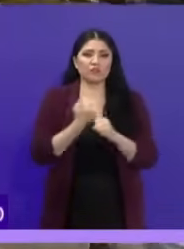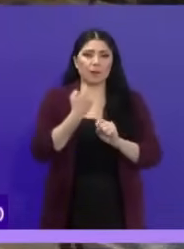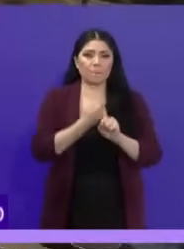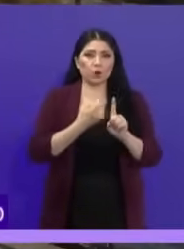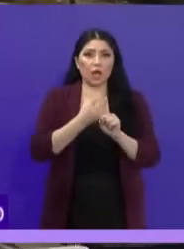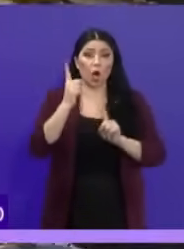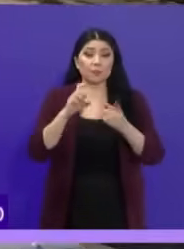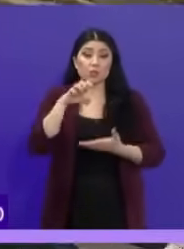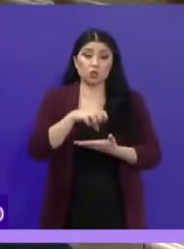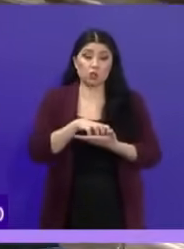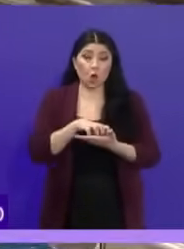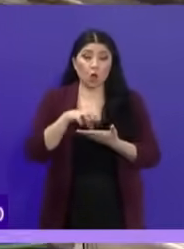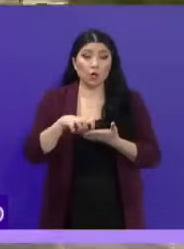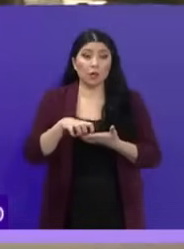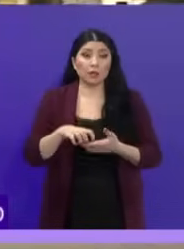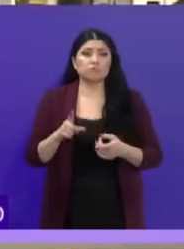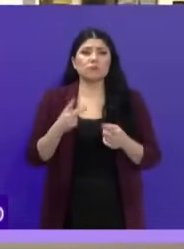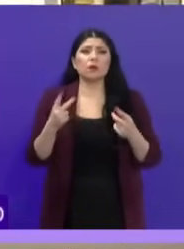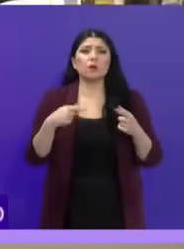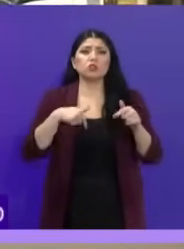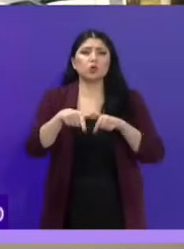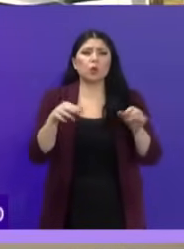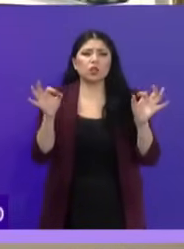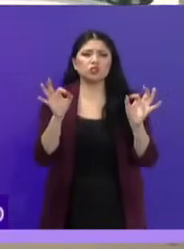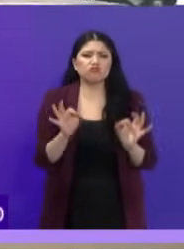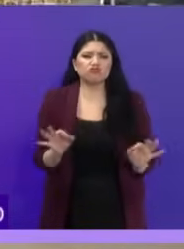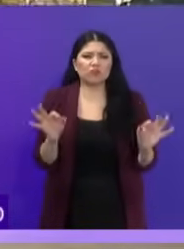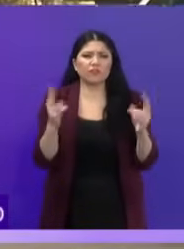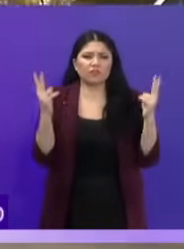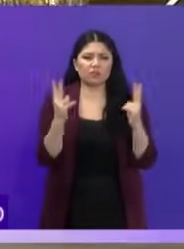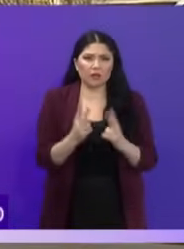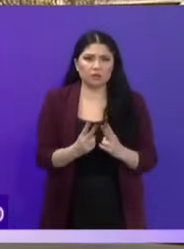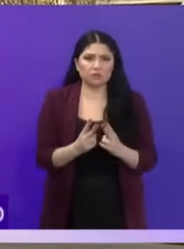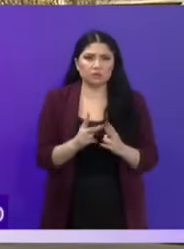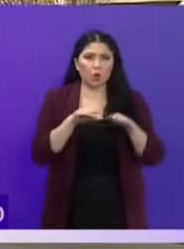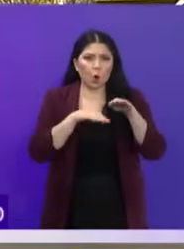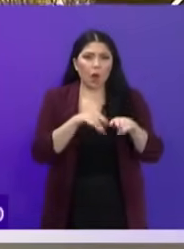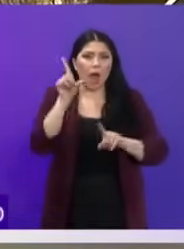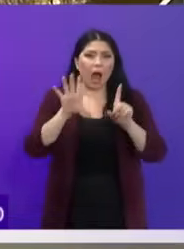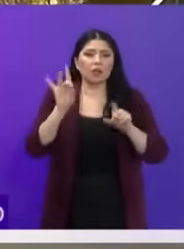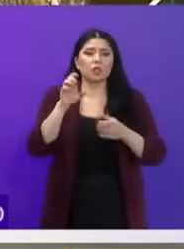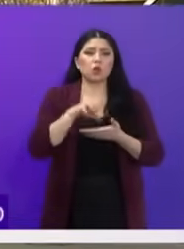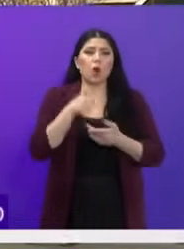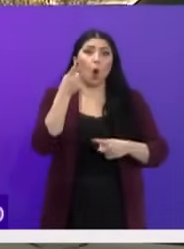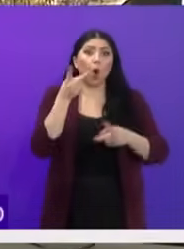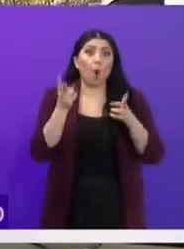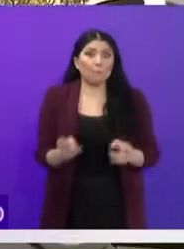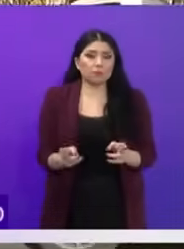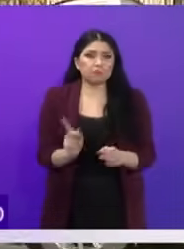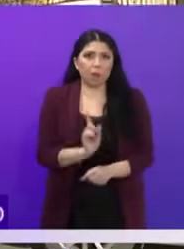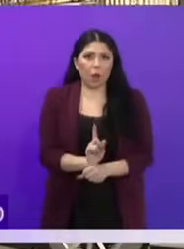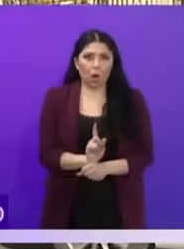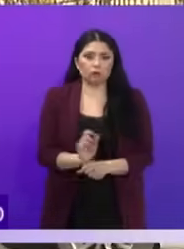în anumite zone, merg încet în coloană, în alte zone au blocat intersecții, s-au oprit pe loc